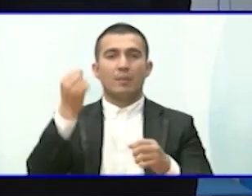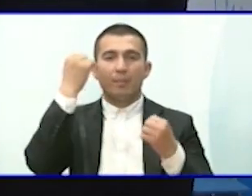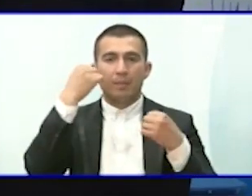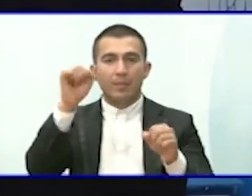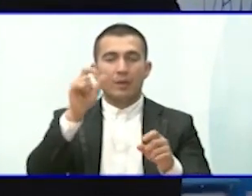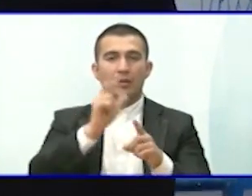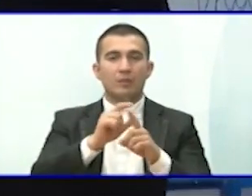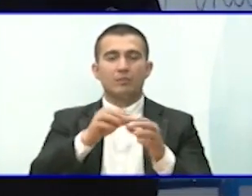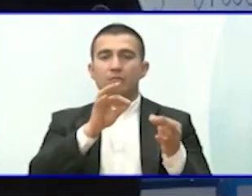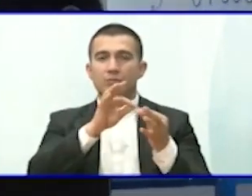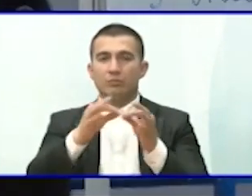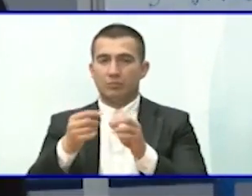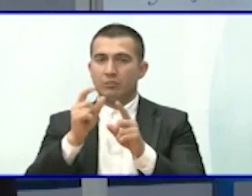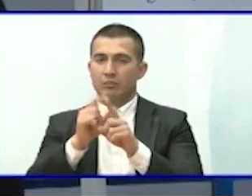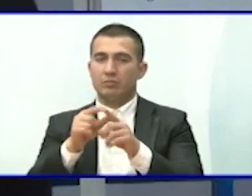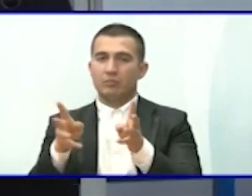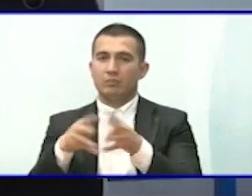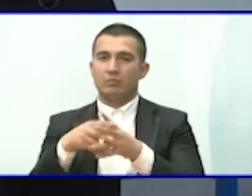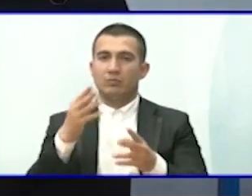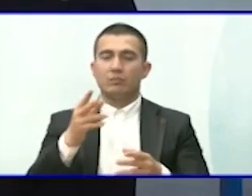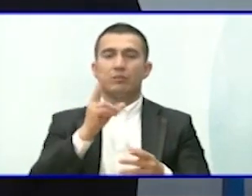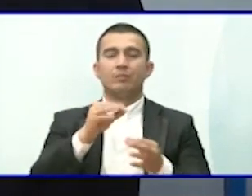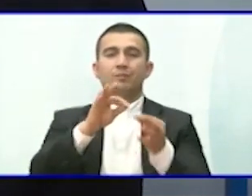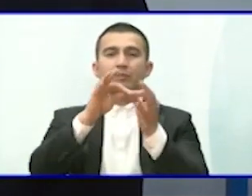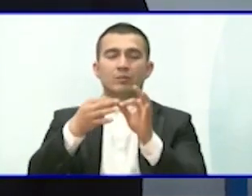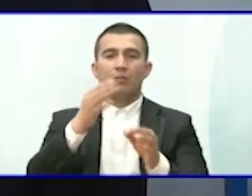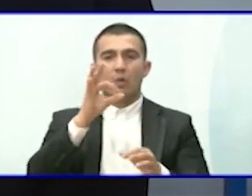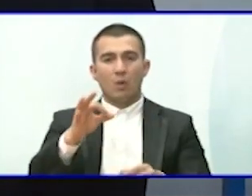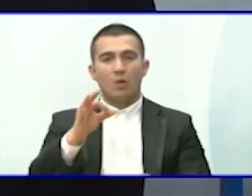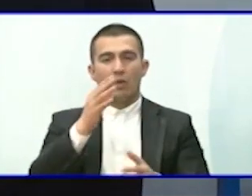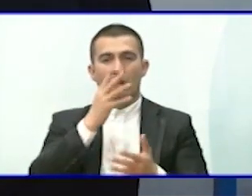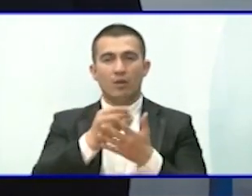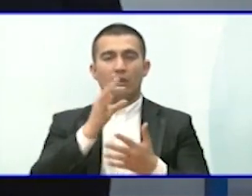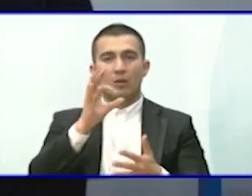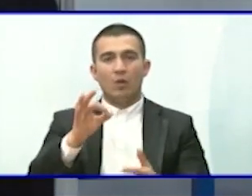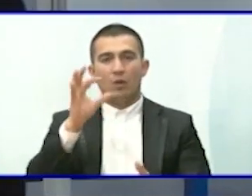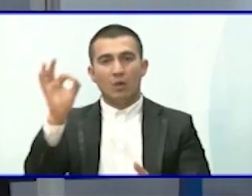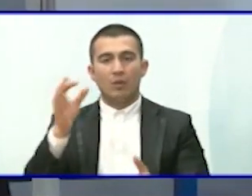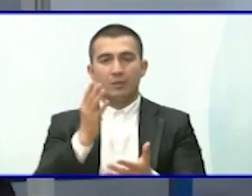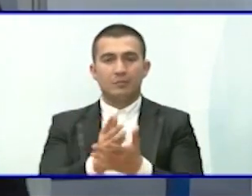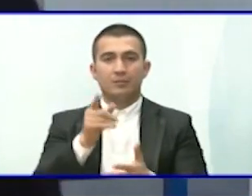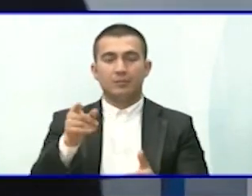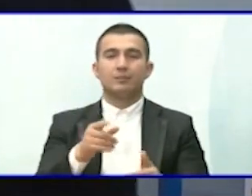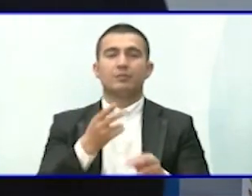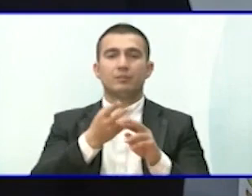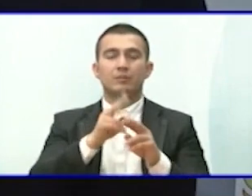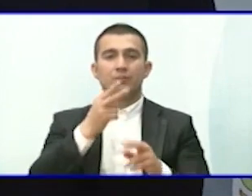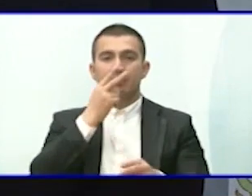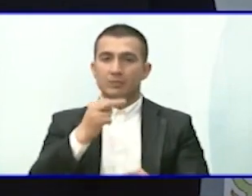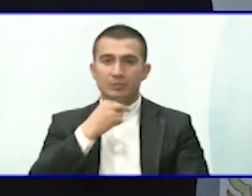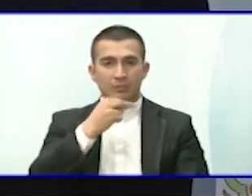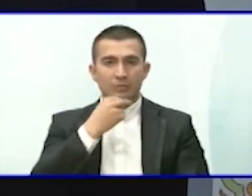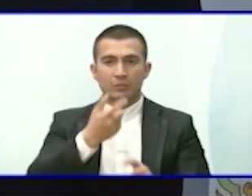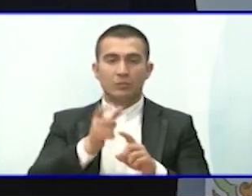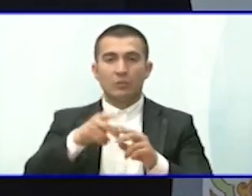в предложном падеже с предлогом о о победе обратите внимание на